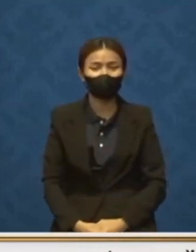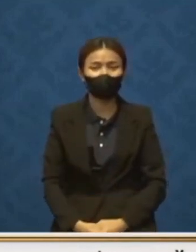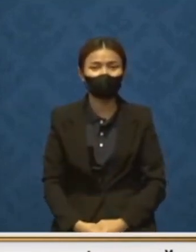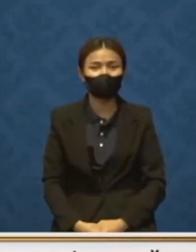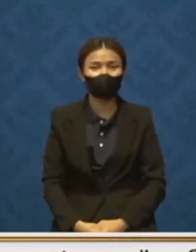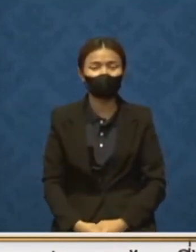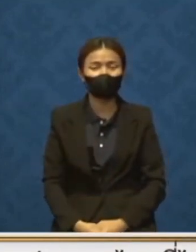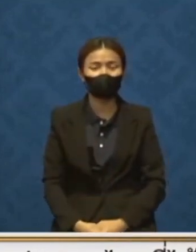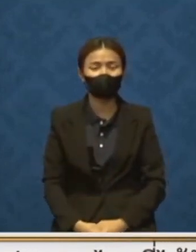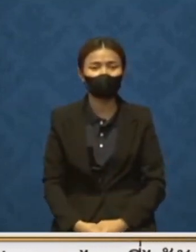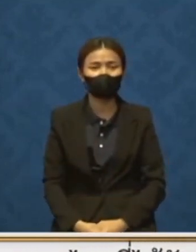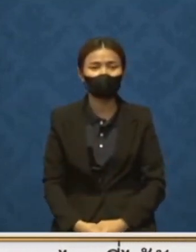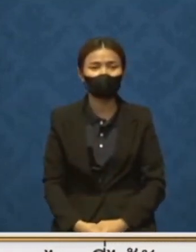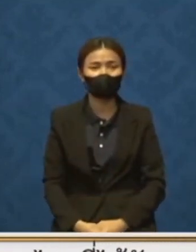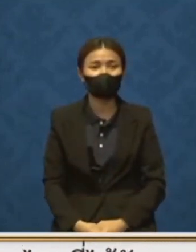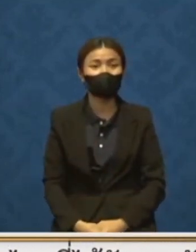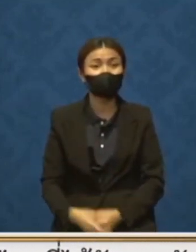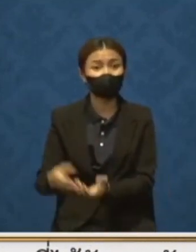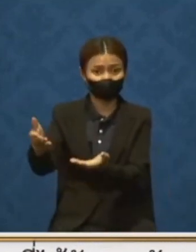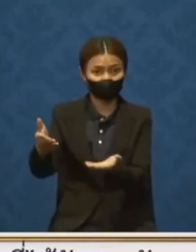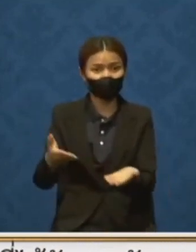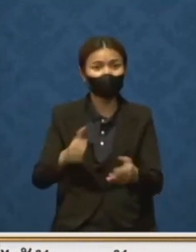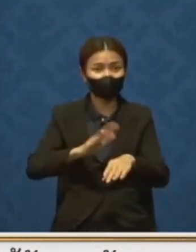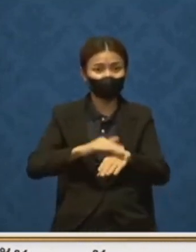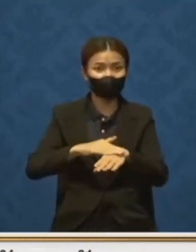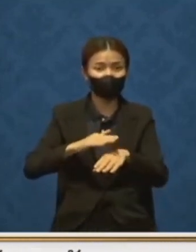ชิญท่านสมาชิกที่อยู่ข้างนอกห้องประชุมครับ